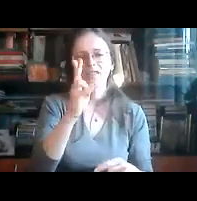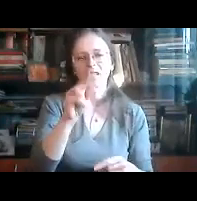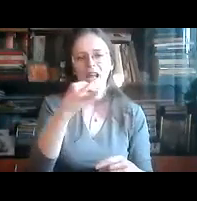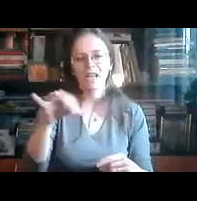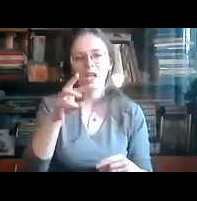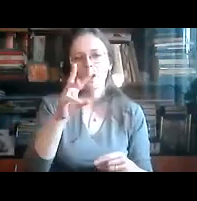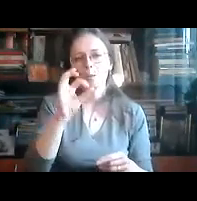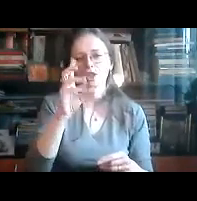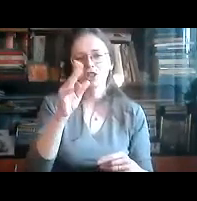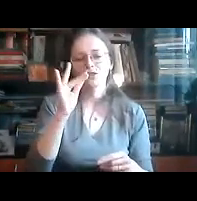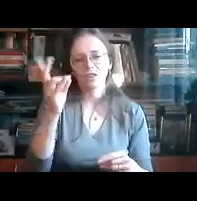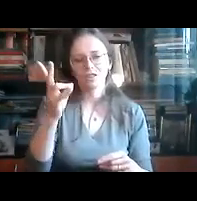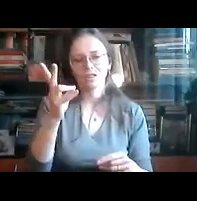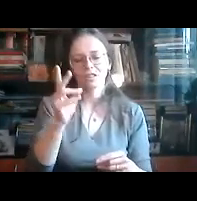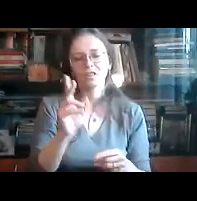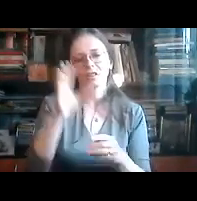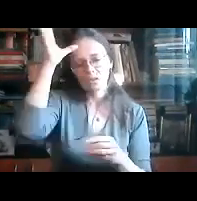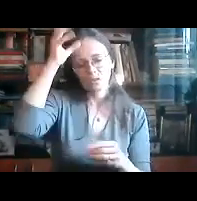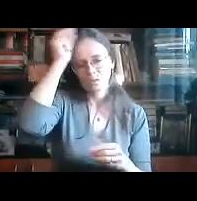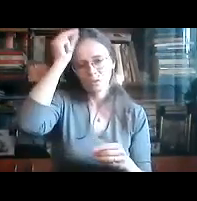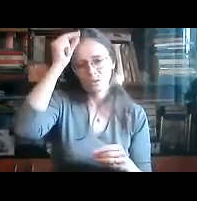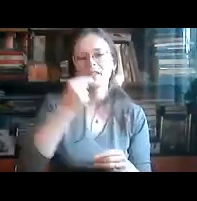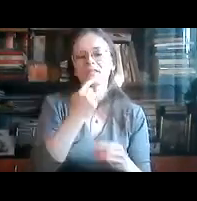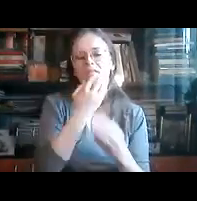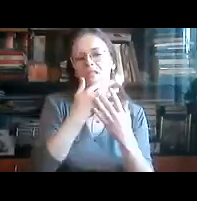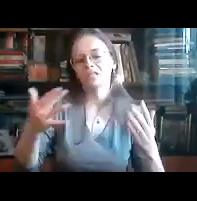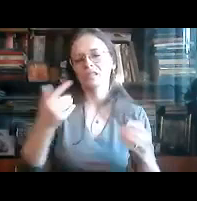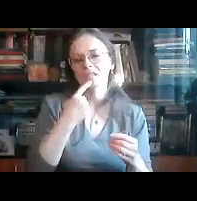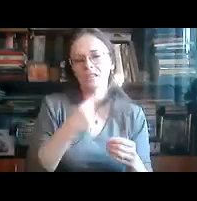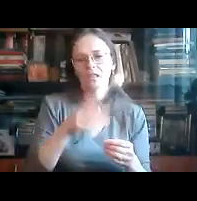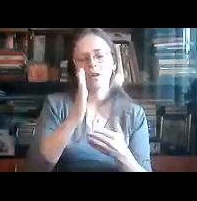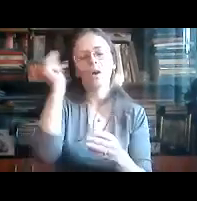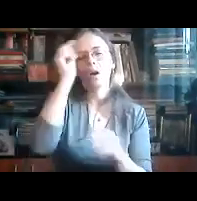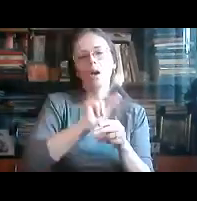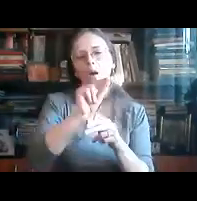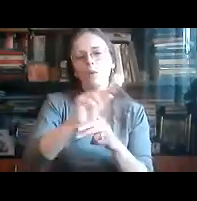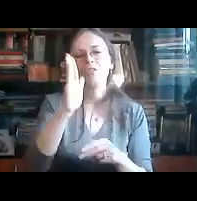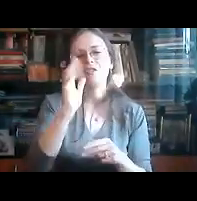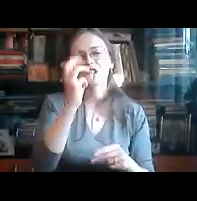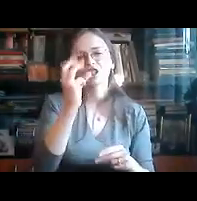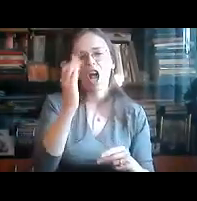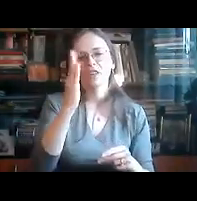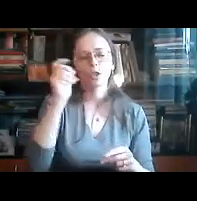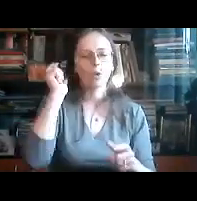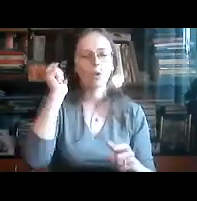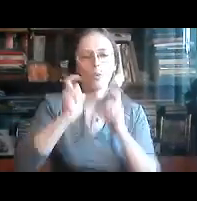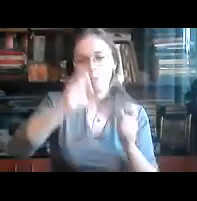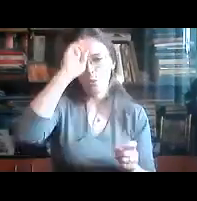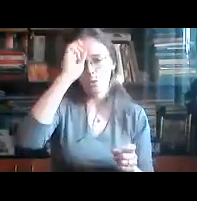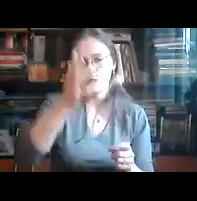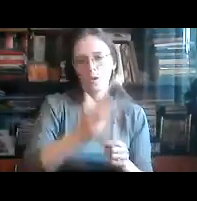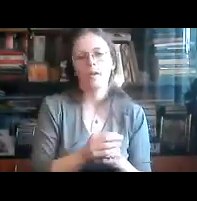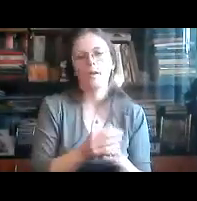доцент Варшавского университета, член кафедры межкультурных исследований Центрально-Восточной Европы.